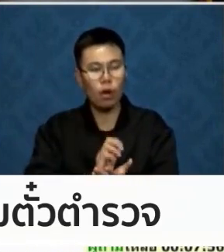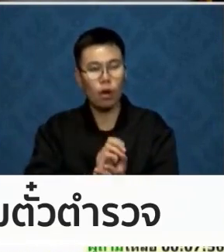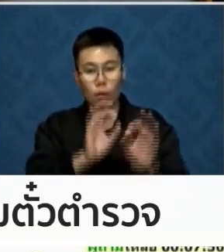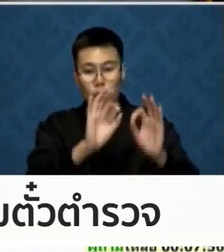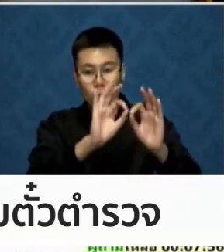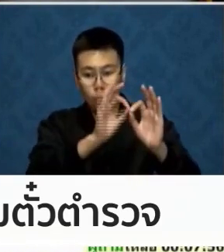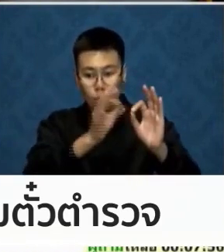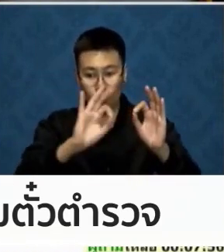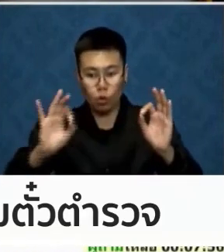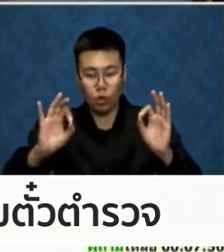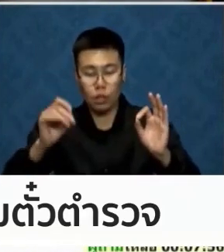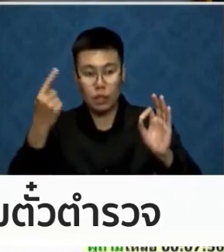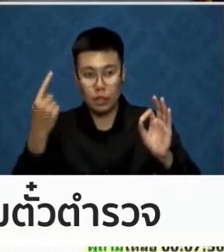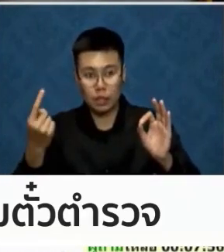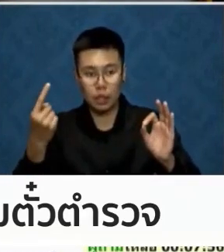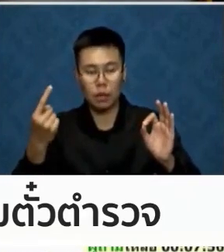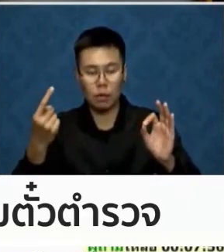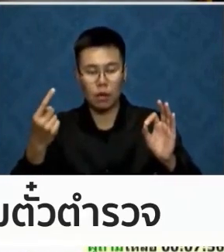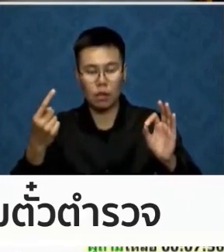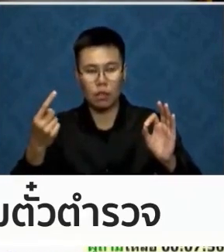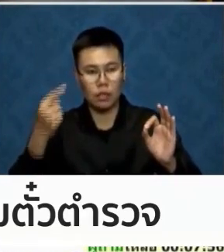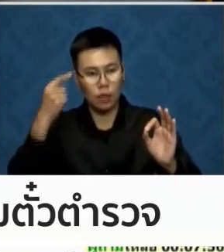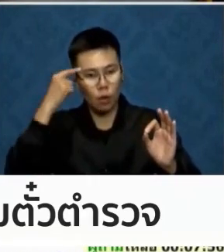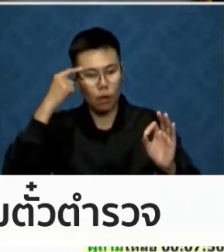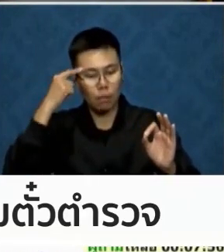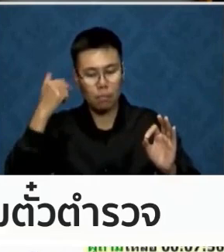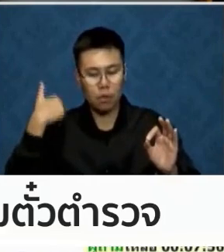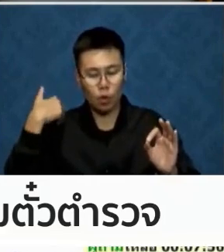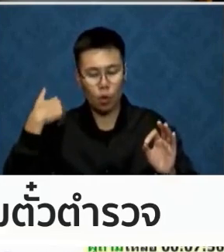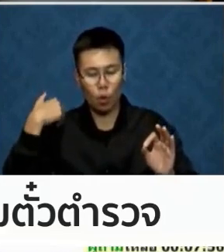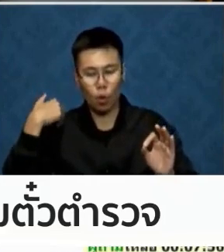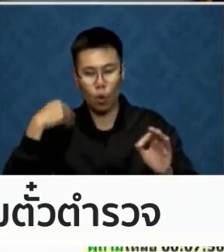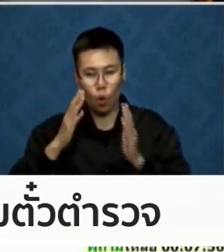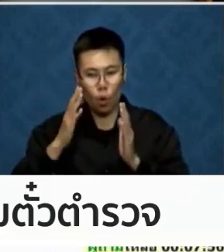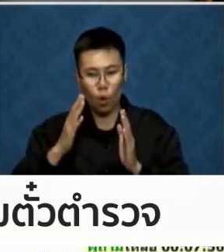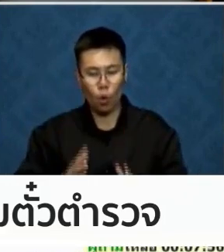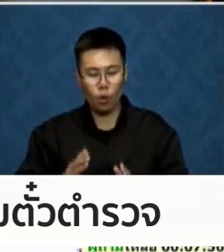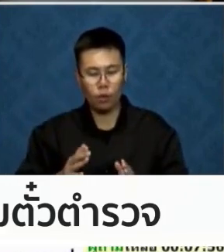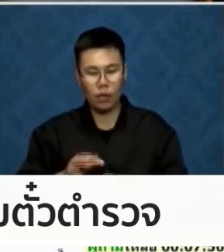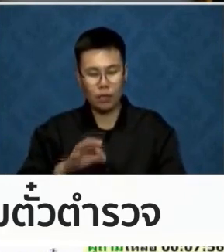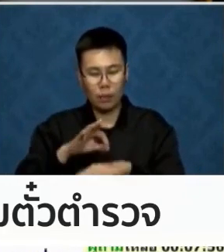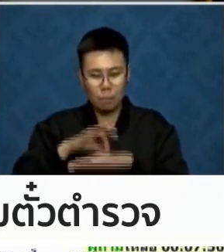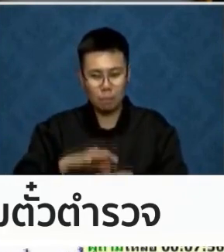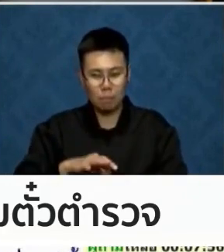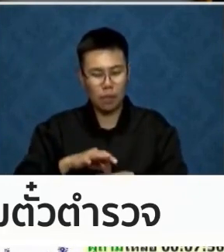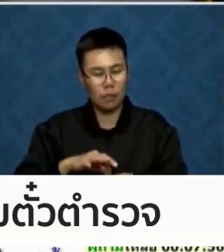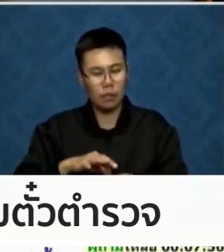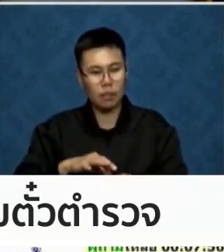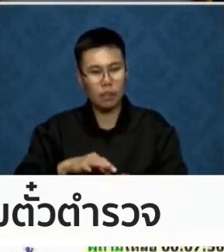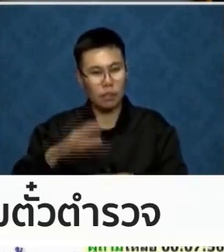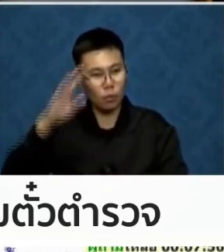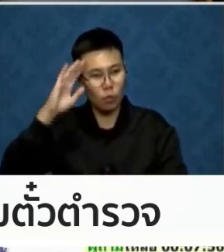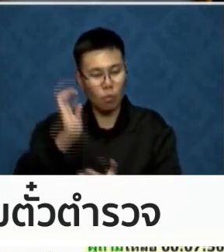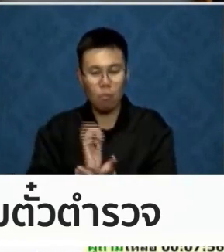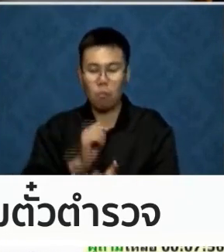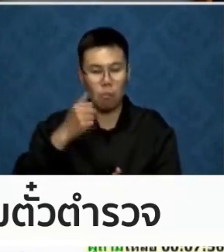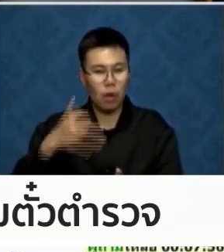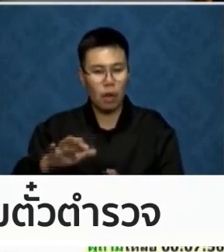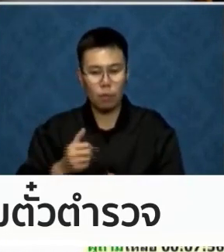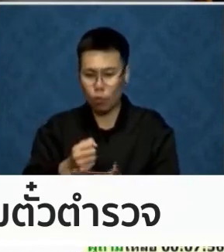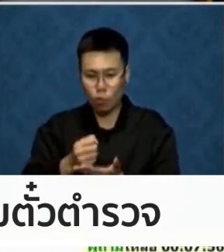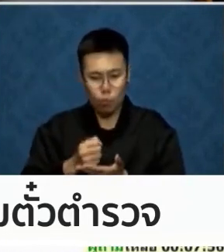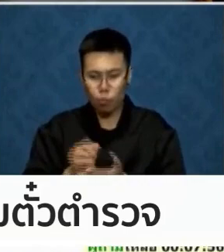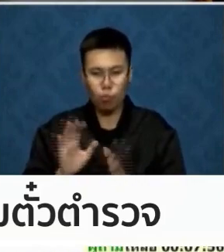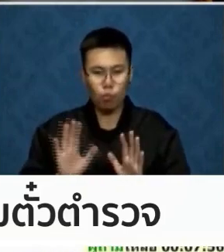กที่กล่าวว่ามั่นใจว่ามีผู้ผิดหวังสะท้อนว่าไม่มีการช่วยเหลือ